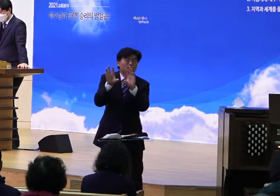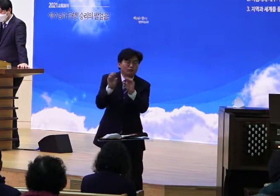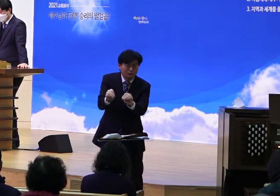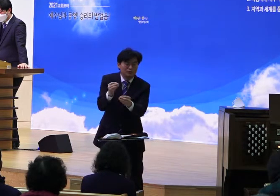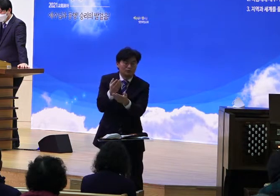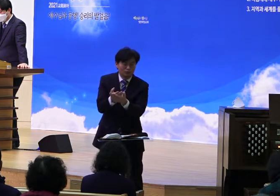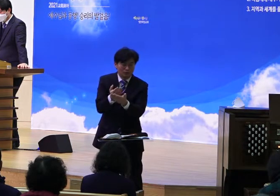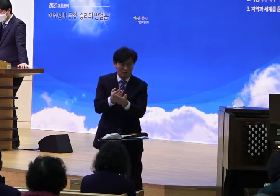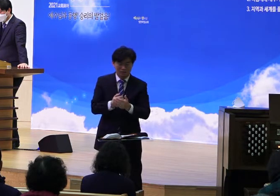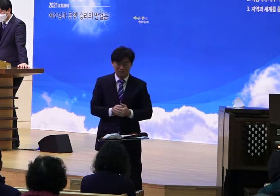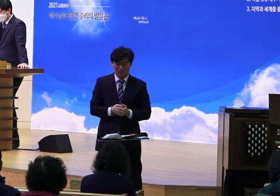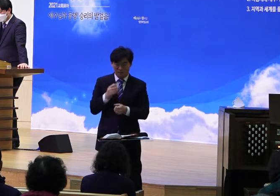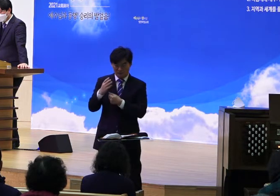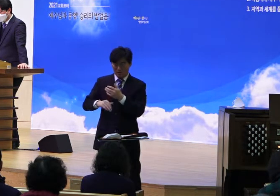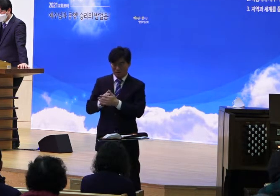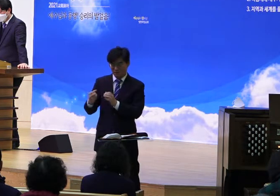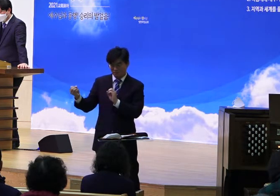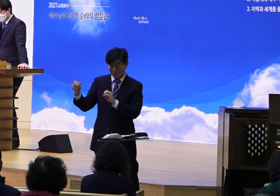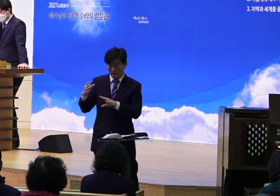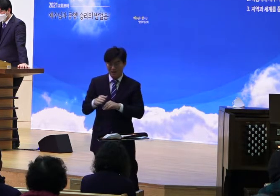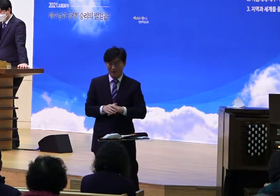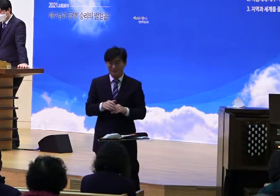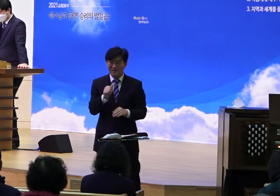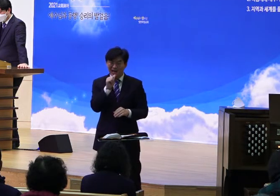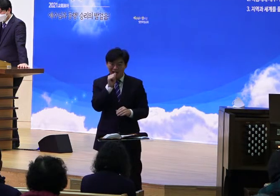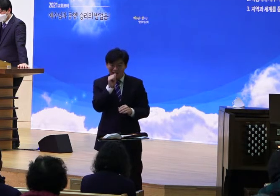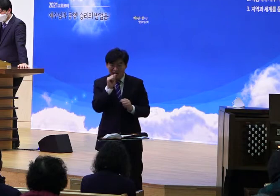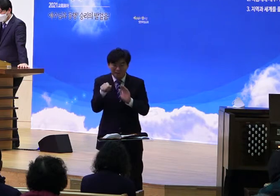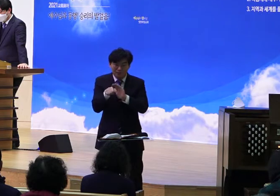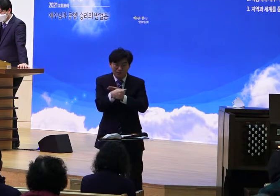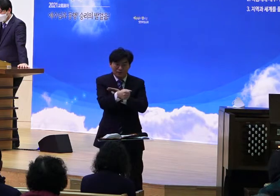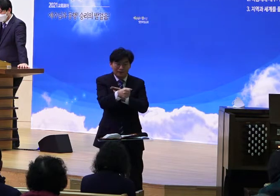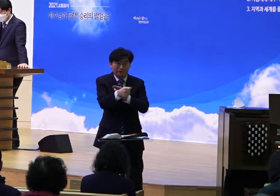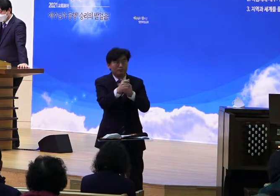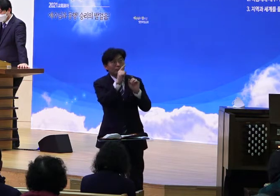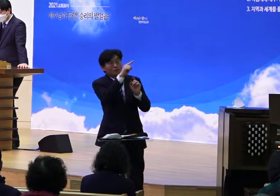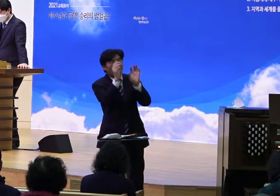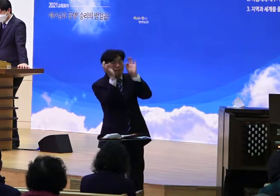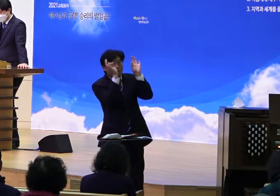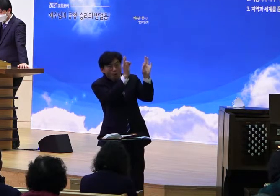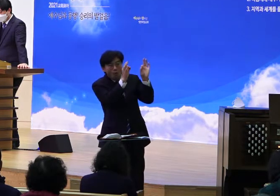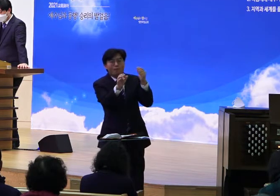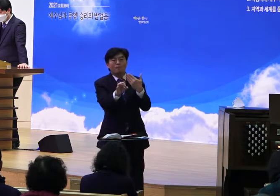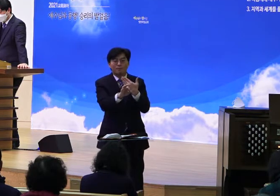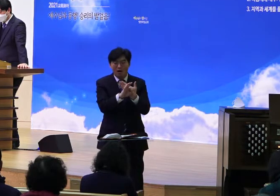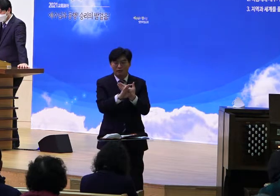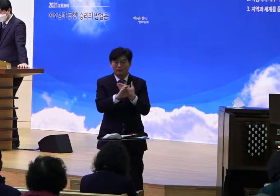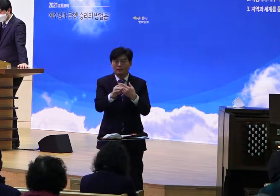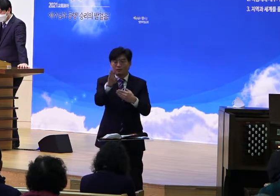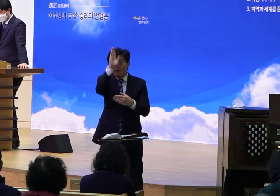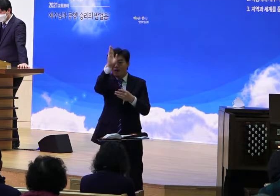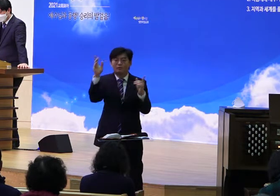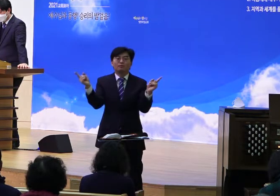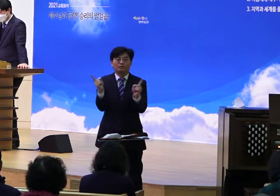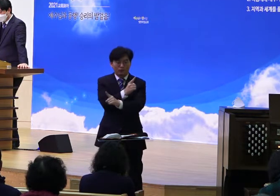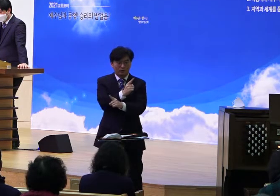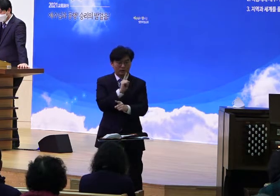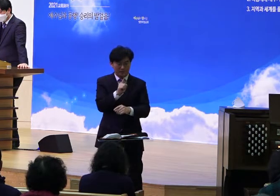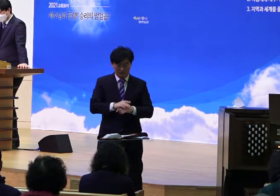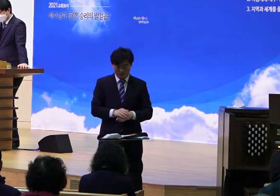불뱀을 만들어 장대 위에 매달아라. 물린 자마다 그것을 보면 살리라. 모세가 목뱀을 만들어